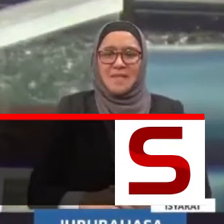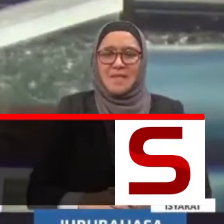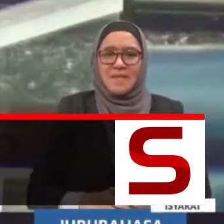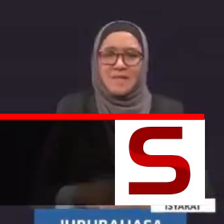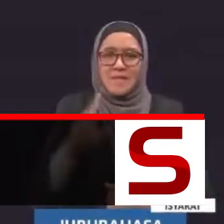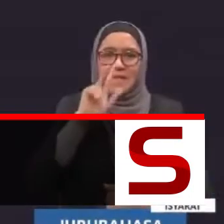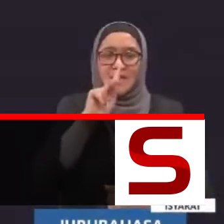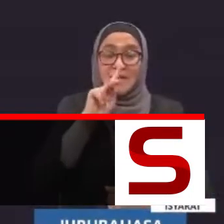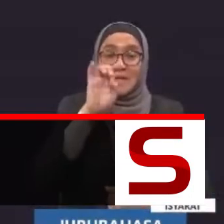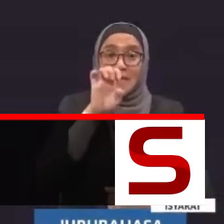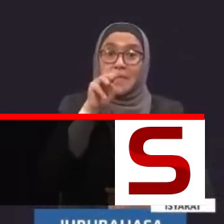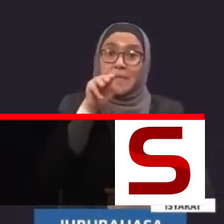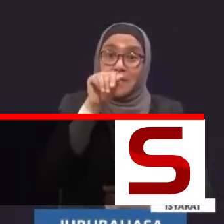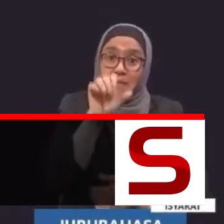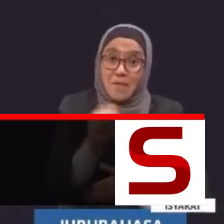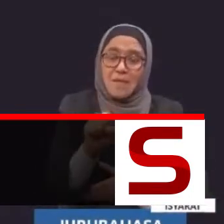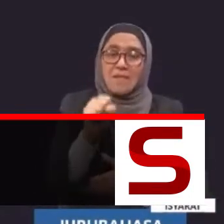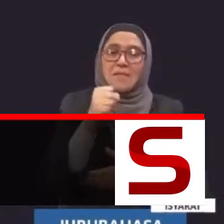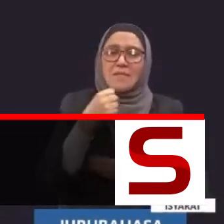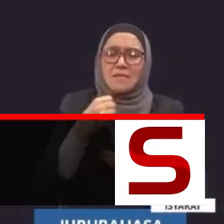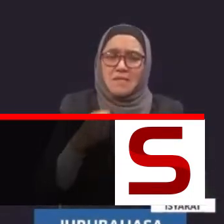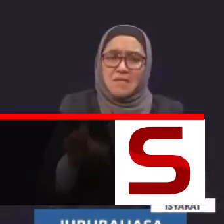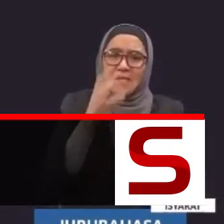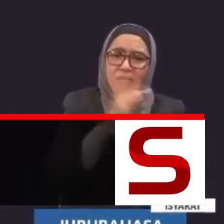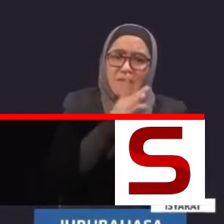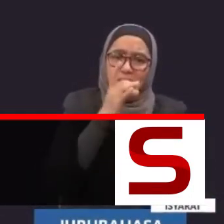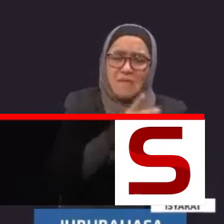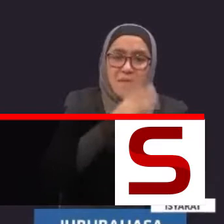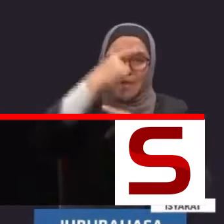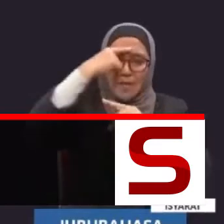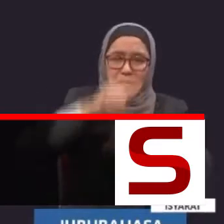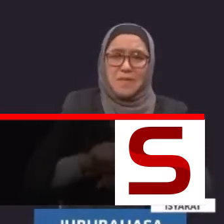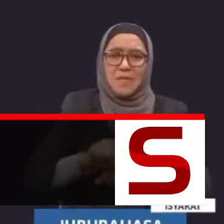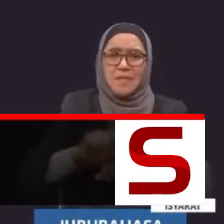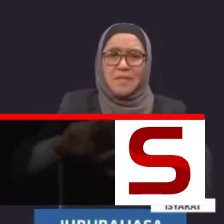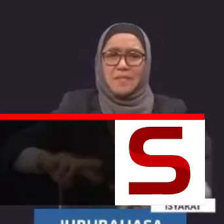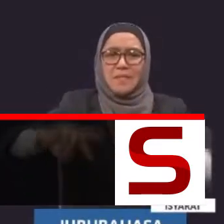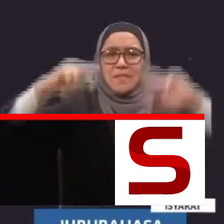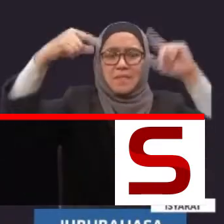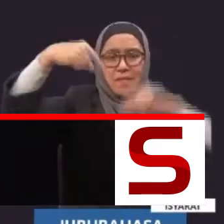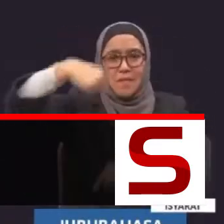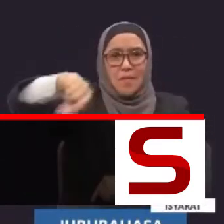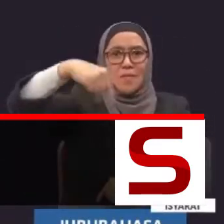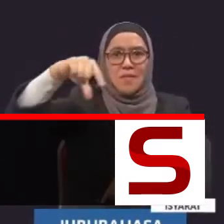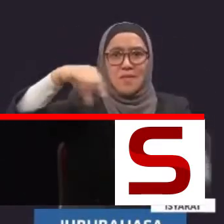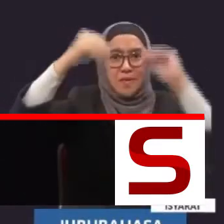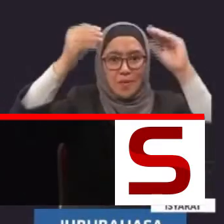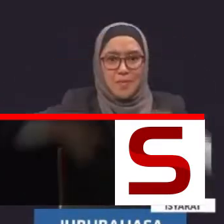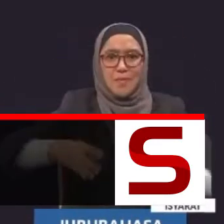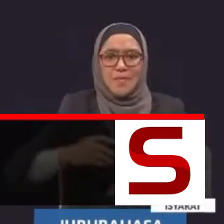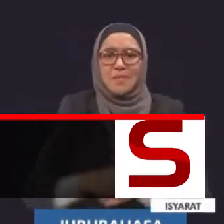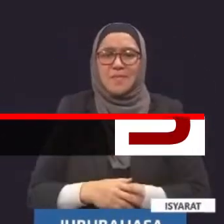Kemas telah pun berusaha untuk mempertingkatkan kualiti para guru untuk